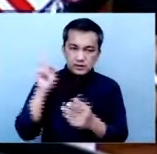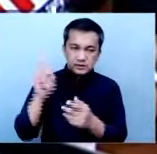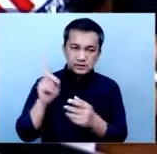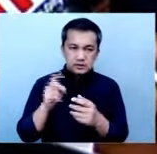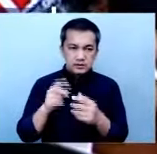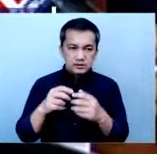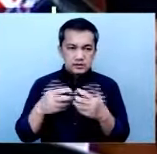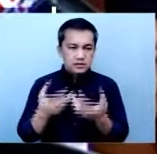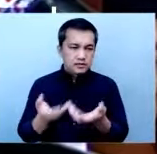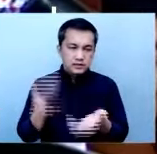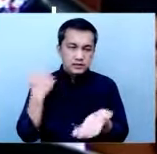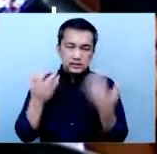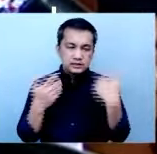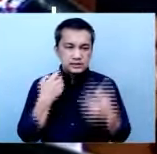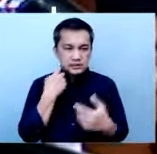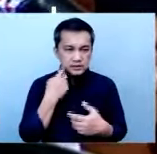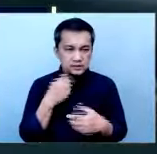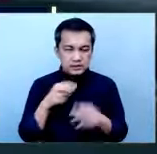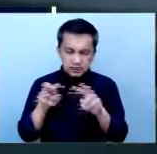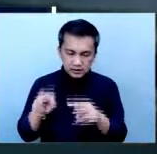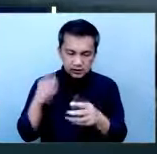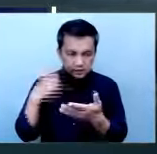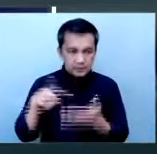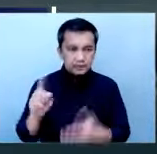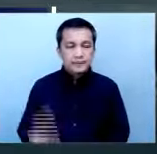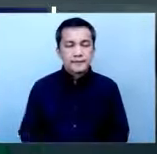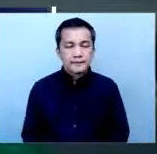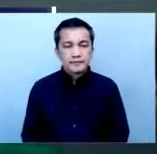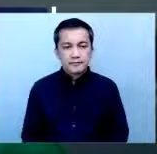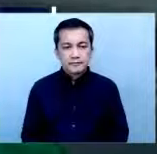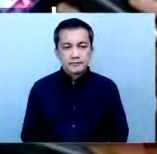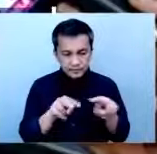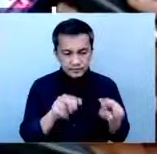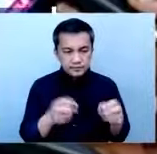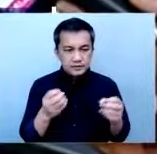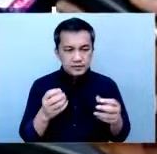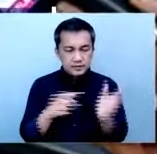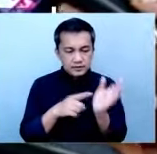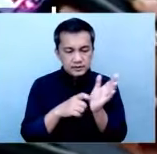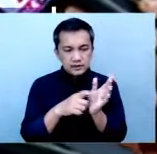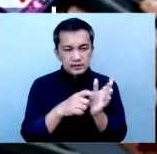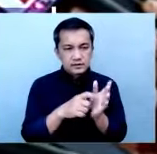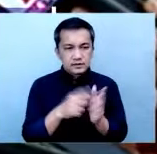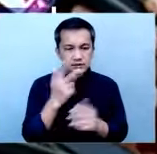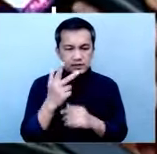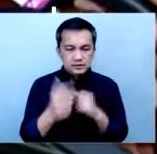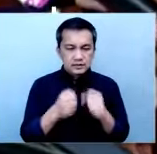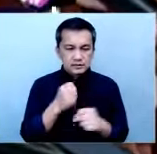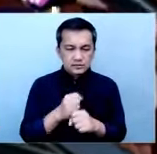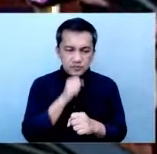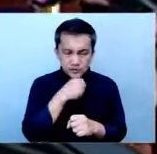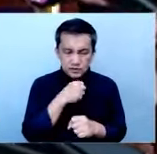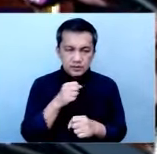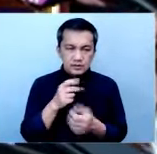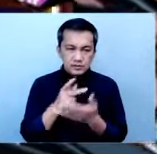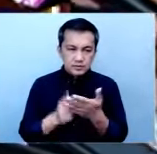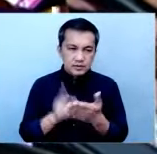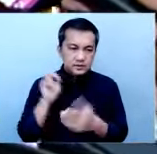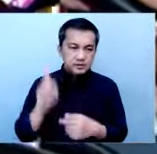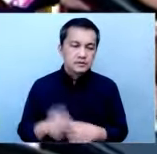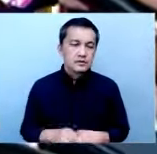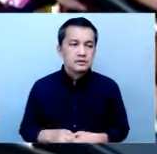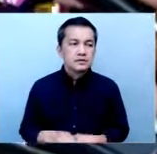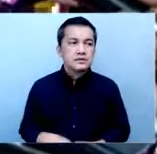na kasi namin kaagad kanina, eh. Tinignan na namin. Eh. So nakita namin maraming anay. 30 years old na yung portion na yun. Eh. So